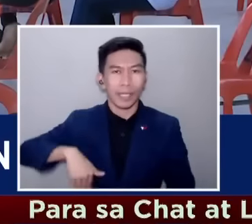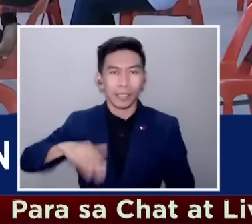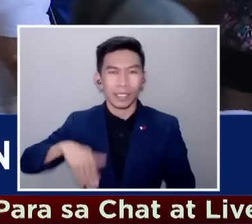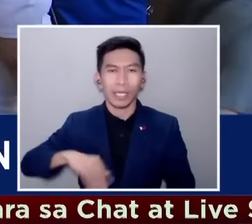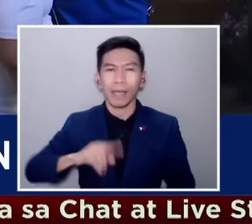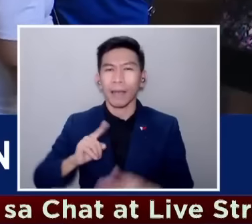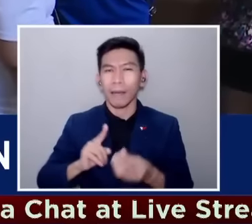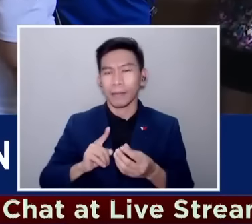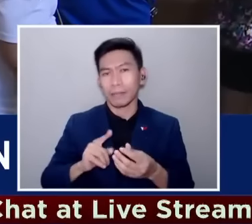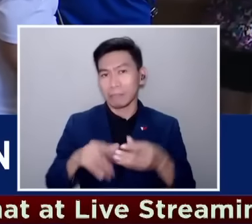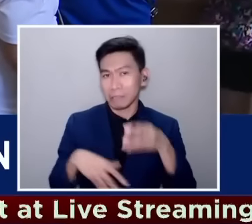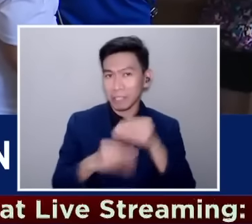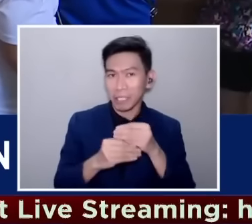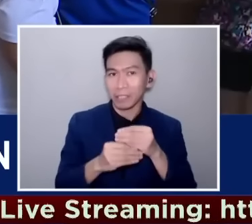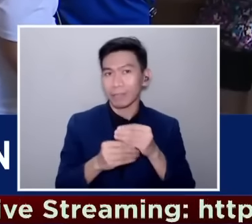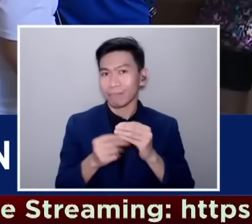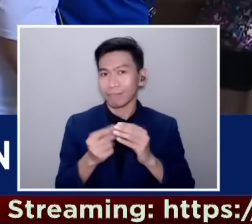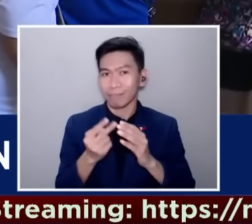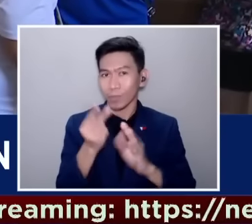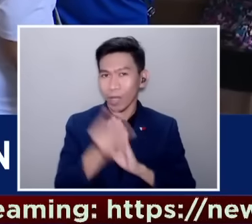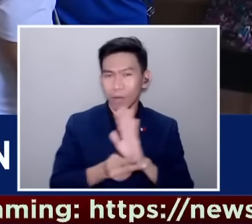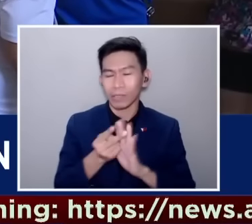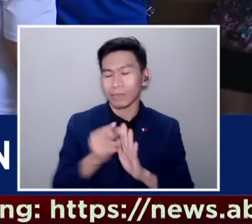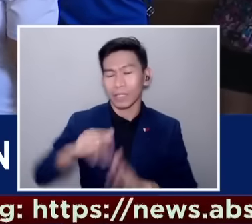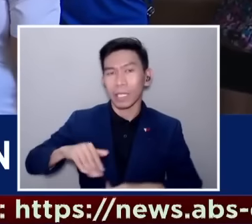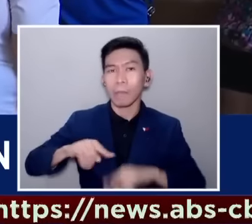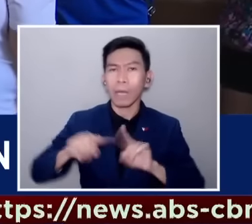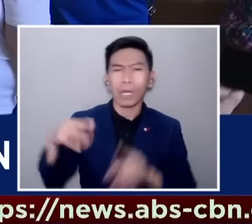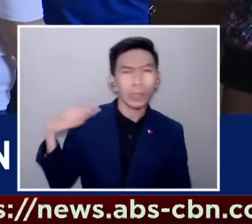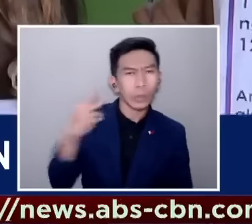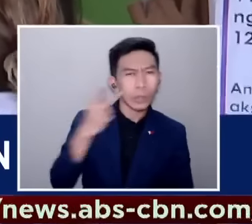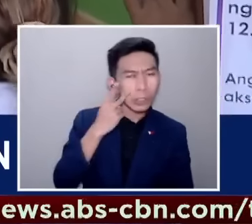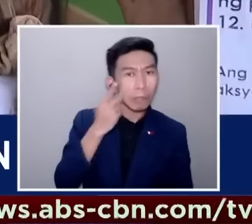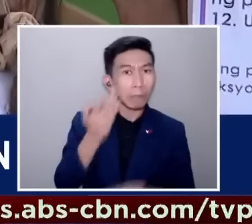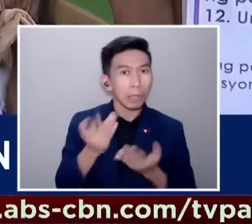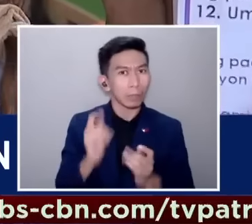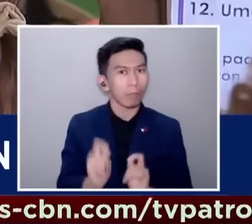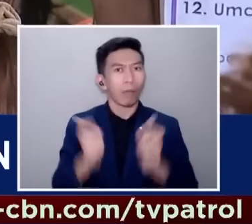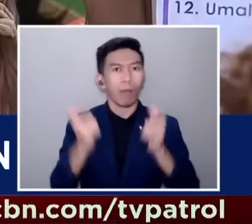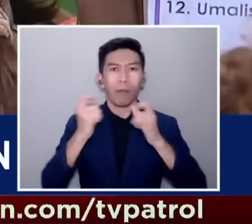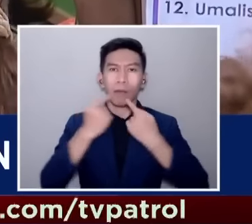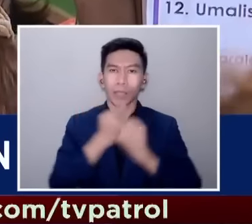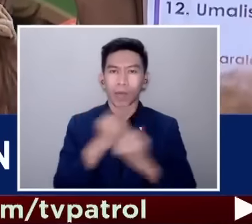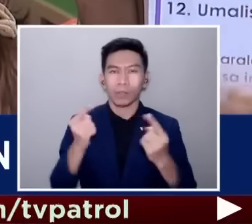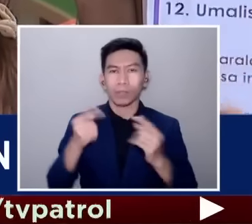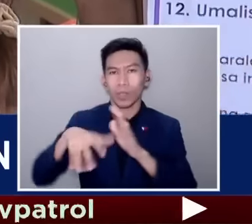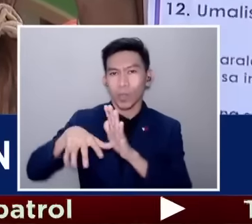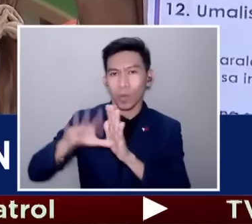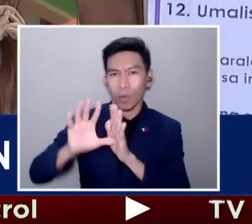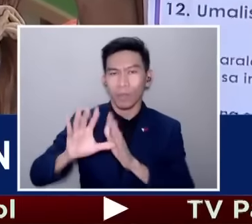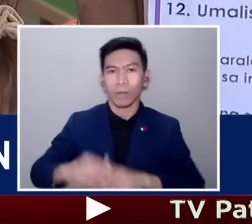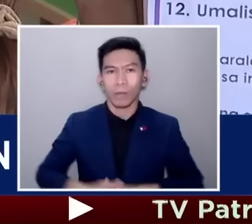extension. Subalit, pakihintayin niyo po kung sakasakaling biglang magbigay ng announcement po ang COMELEC.